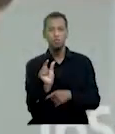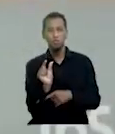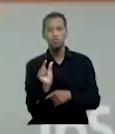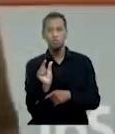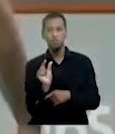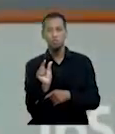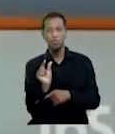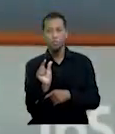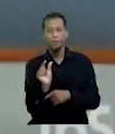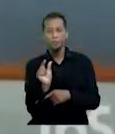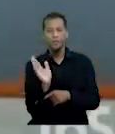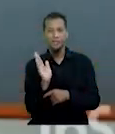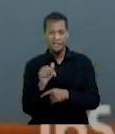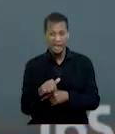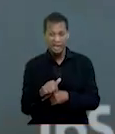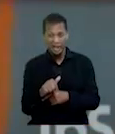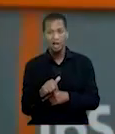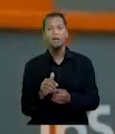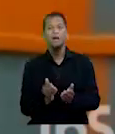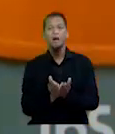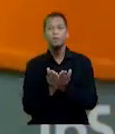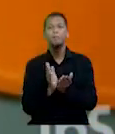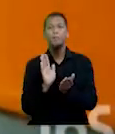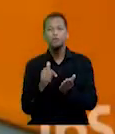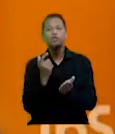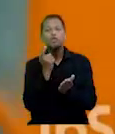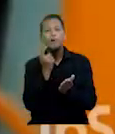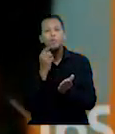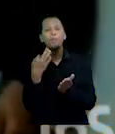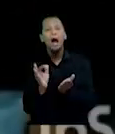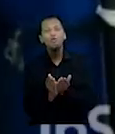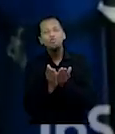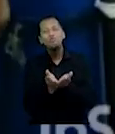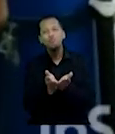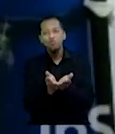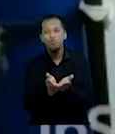yang mengikuti uji coba kapal baru di perairan Pantai Lodik, Kecamatan Rotem Barat, Daya.